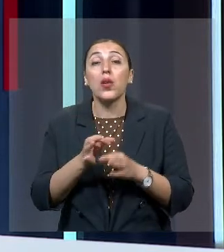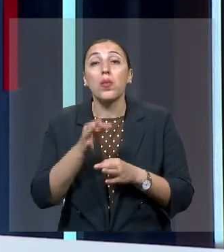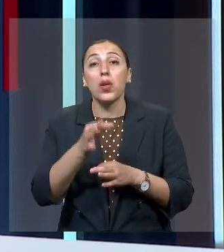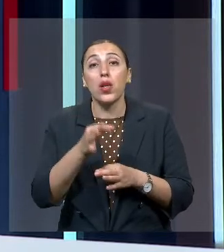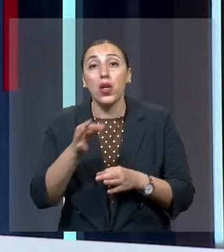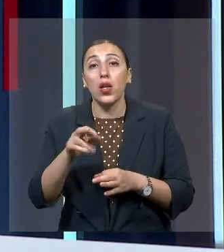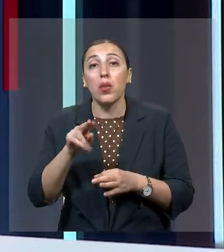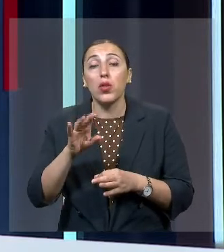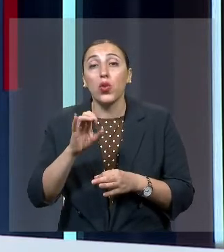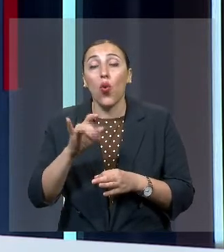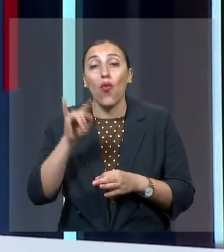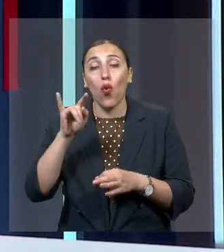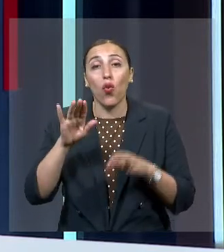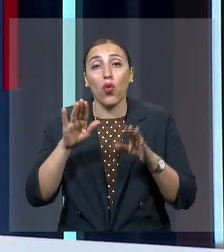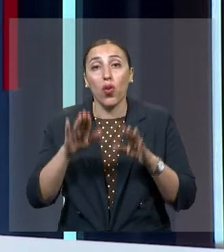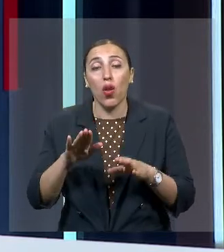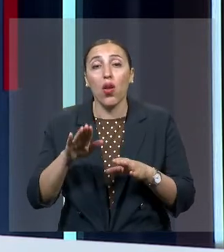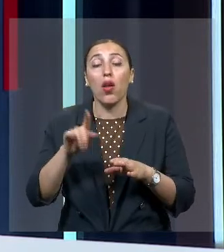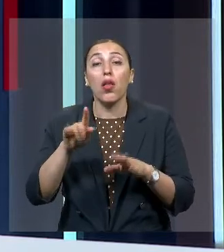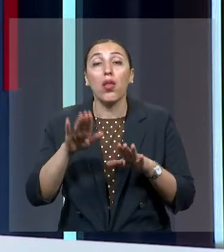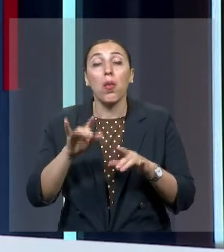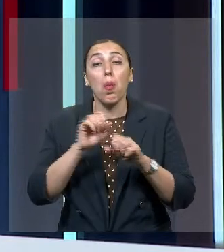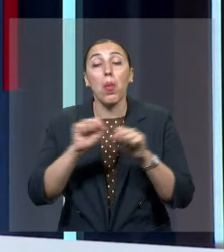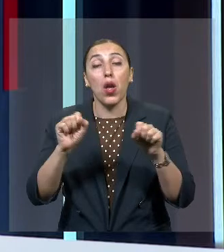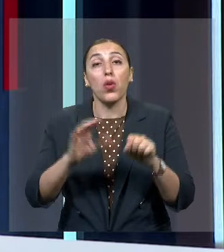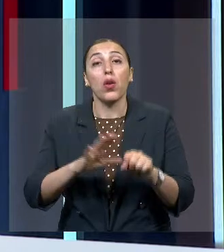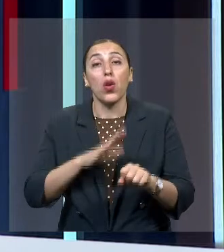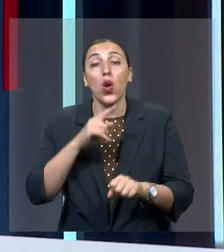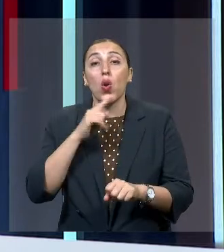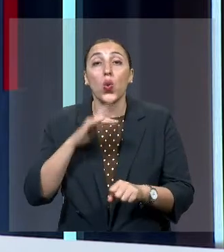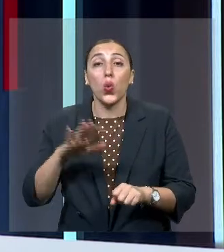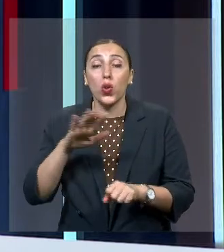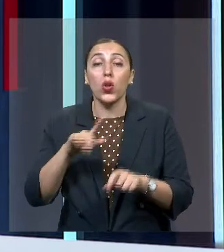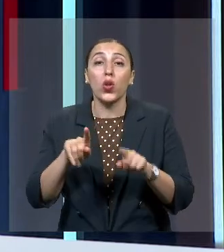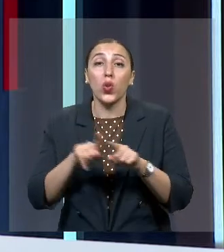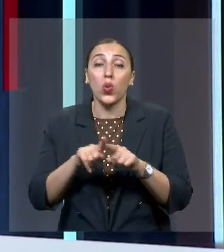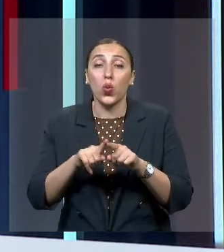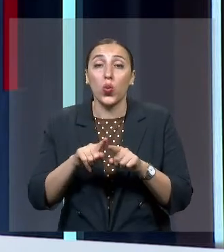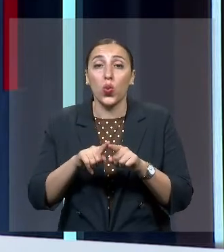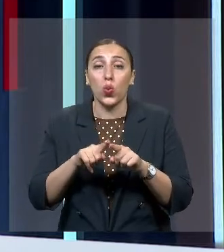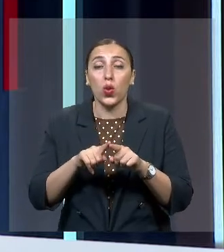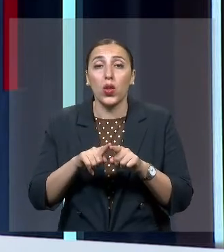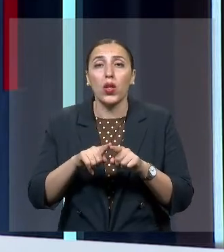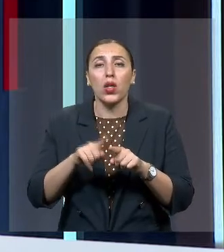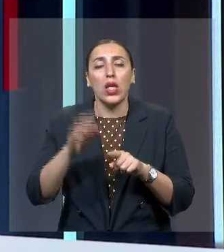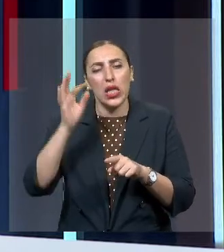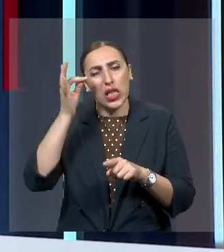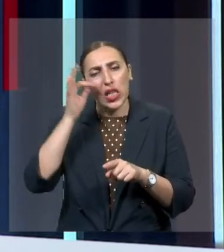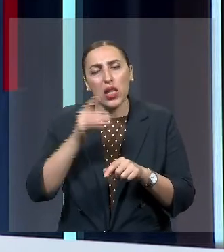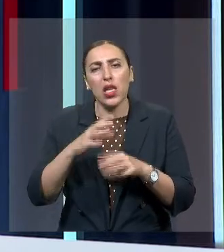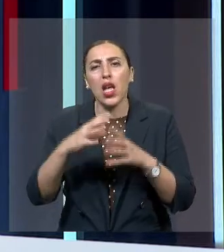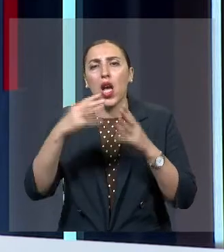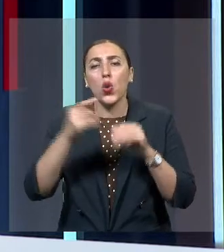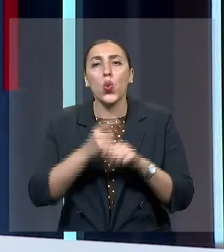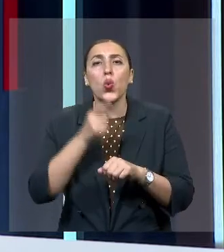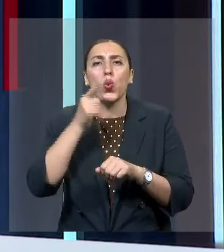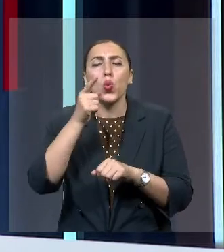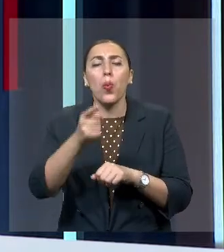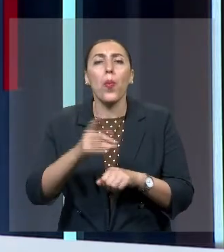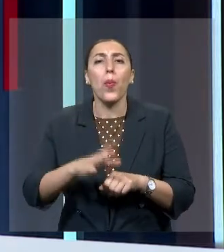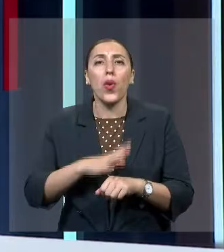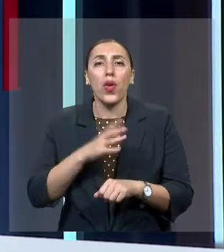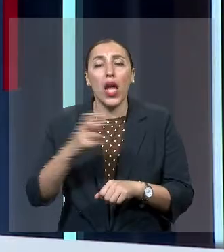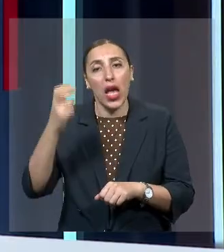Պսկովի օդանավակայանում որոտացել են պայթյուններ։ Ռուսաստանն իր հերթին վերջին ամիսներին ամենամասշտաբային հրթիռակոծությանն է